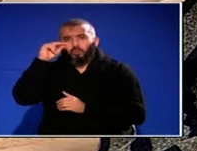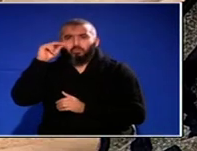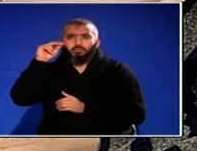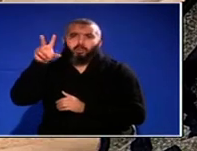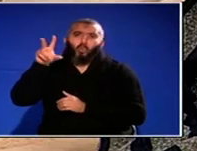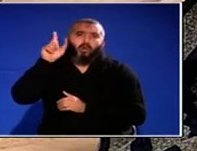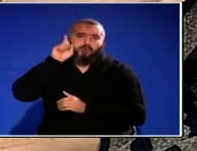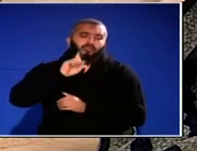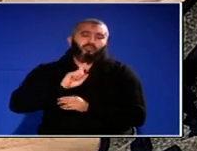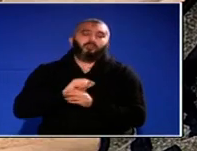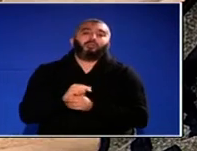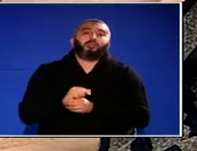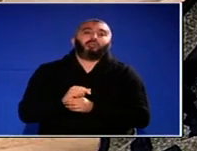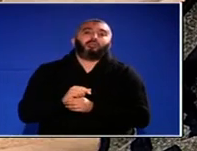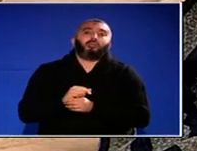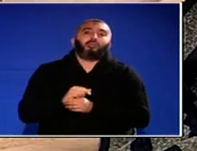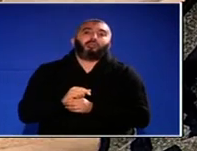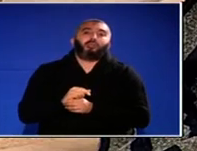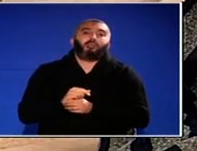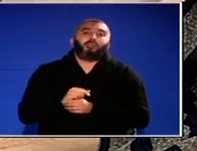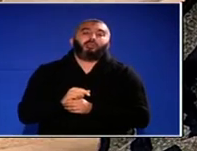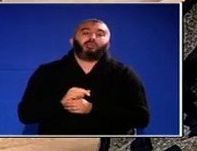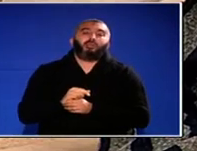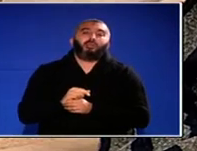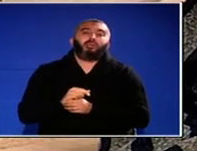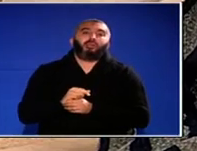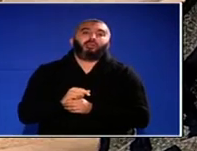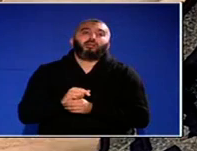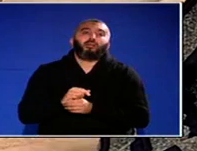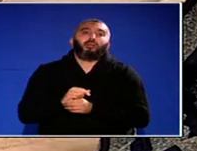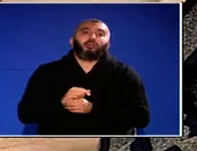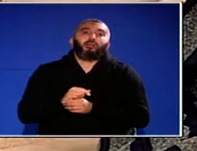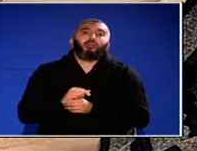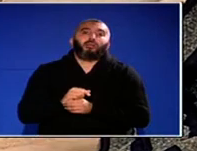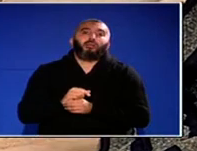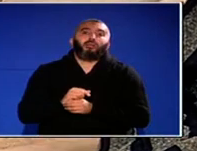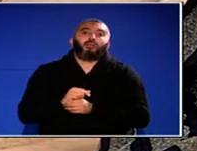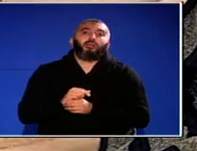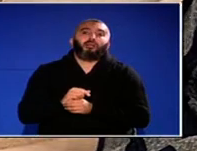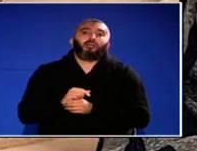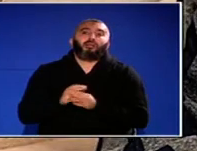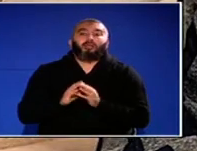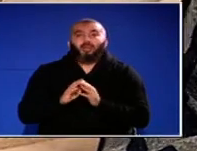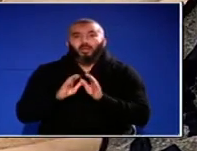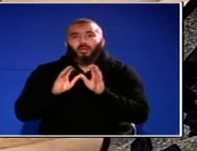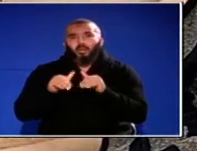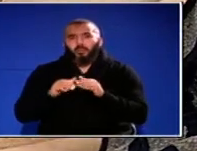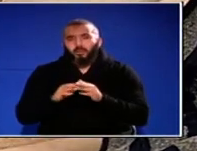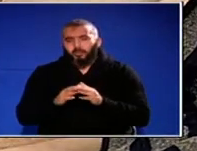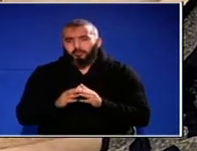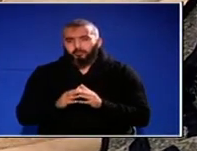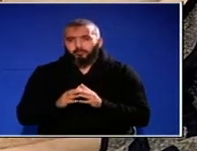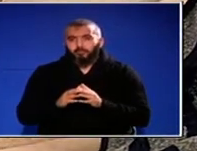ذلك يقول باللي المهم ثم سبقها إلى الدار الأخيرة